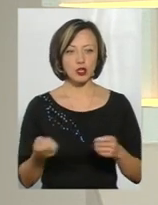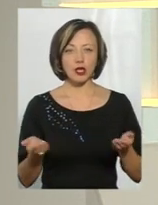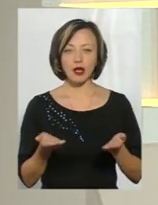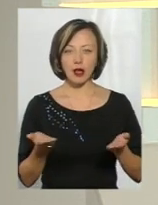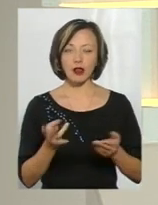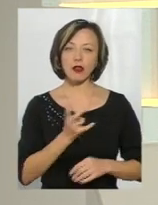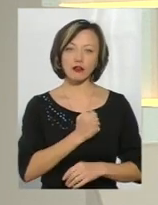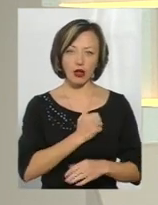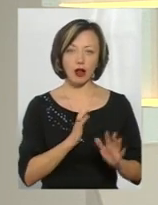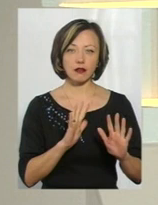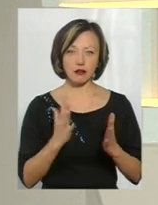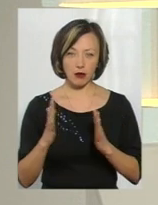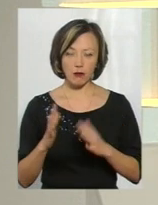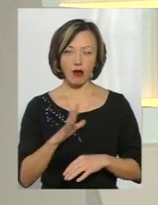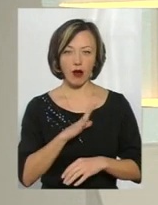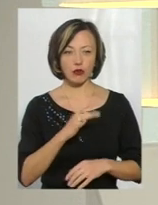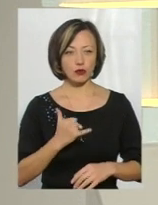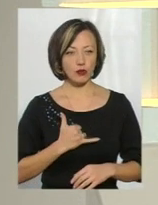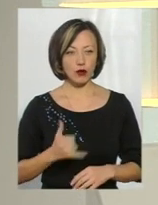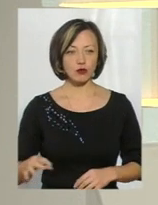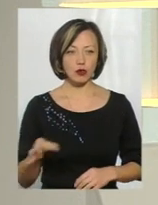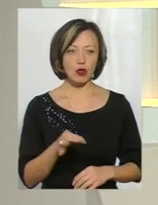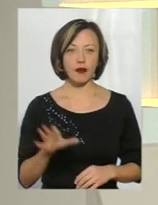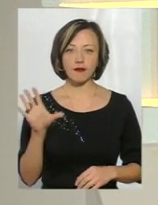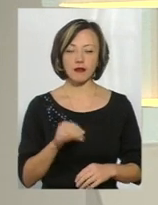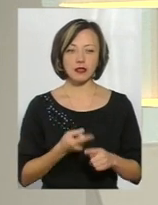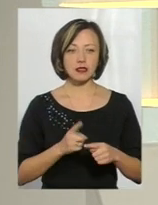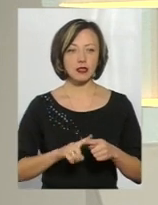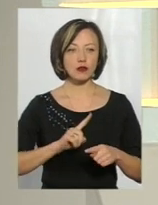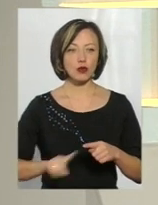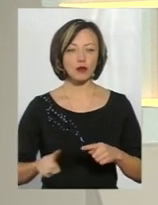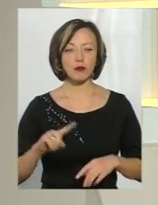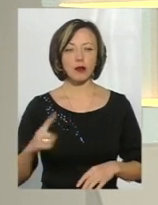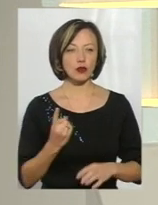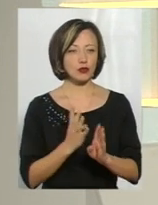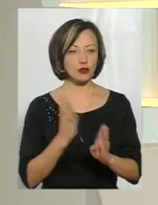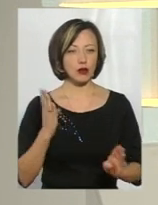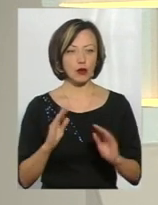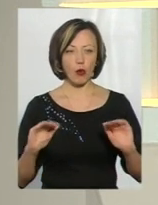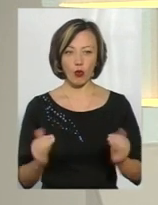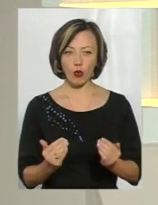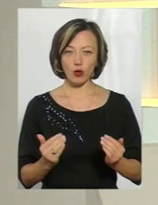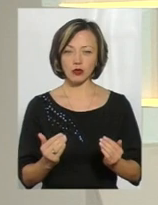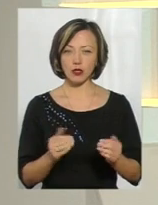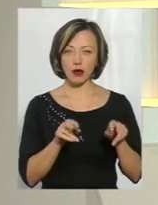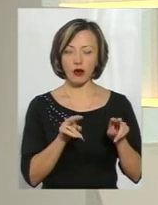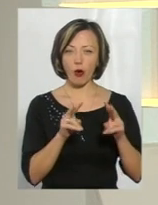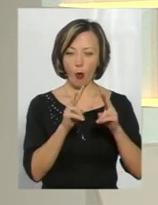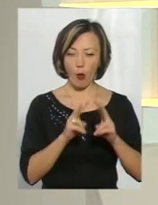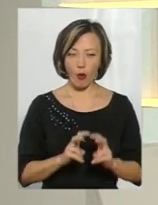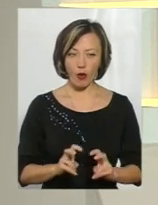на жаль, трапляються в нашому краї. Про це все згодом. Насамперед, короткий огляд